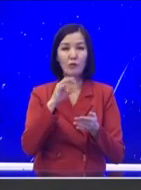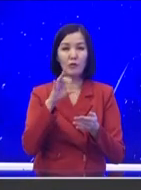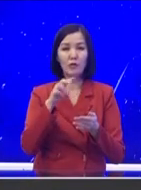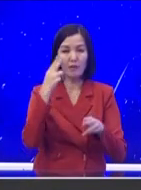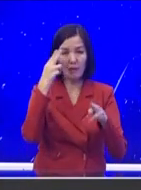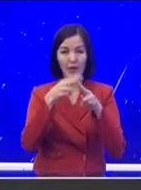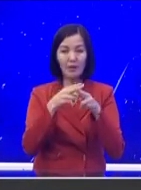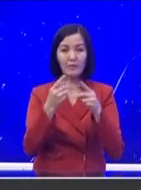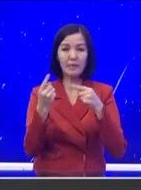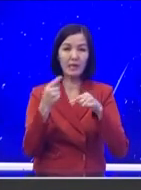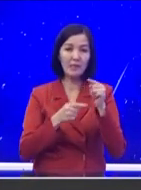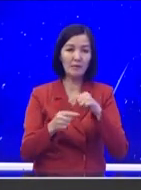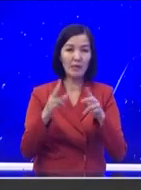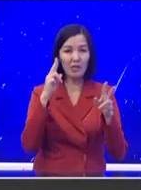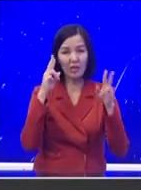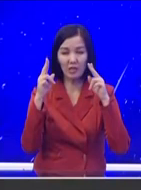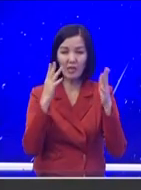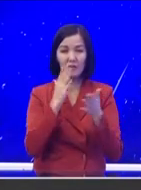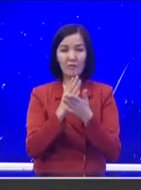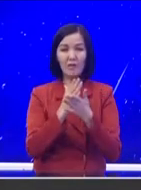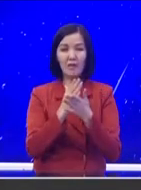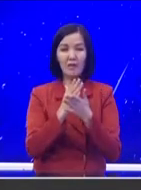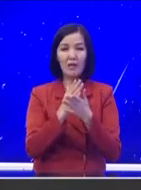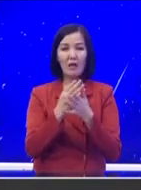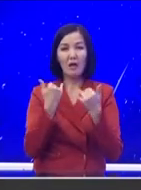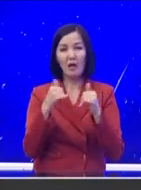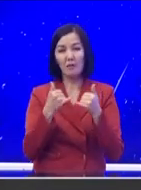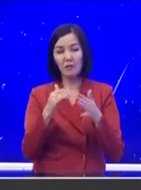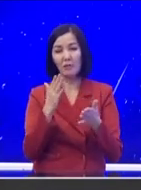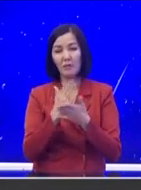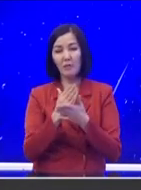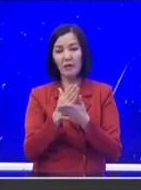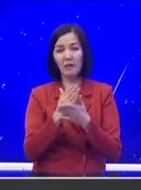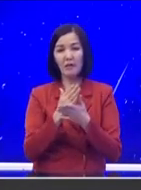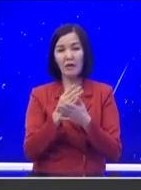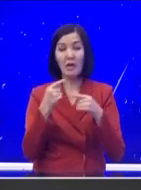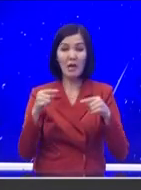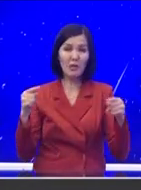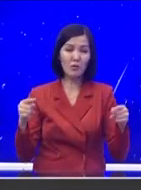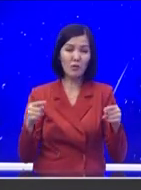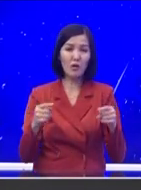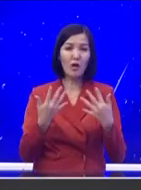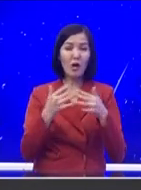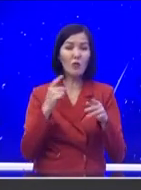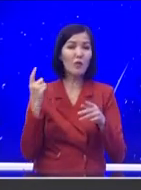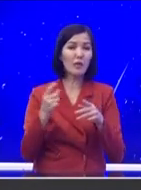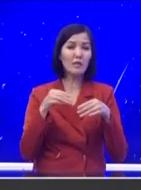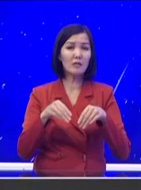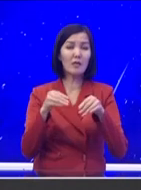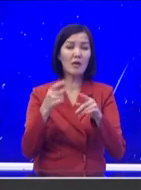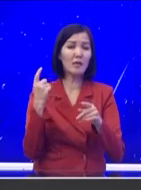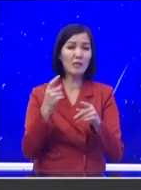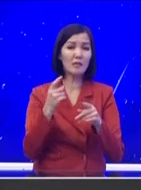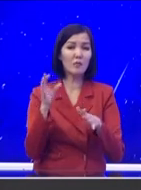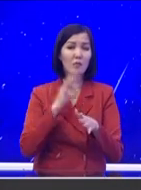бізде көп, оның ішінде шаштараз да бар, общепит дейді неше түрлі, оның ішінде мал шаруашылығы, егін шаруашылығын дамытуға